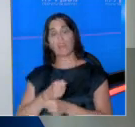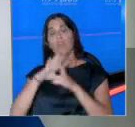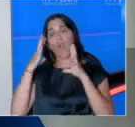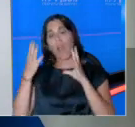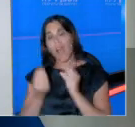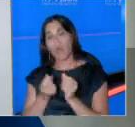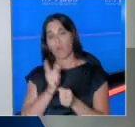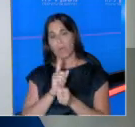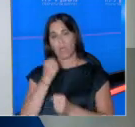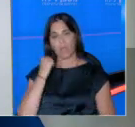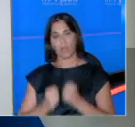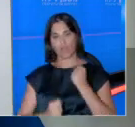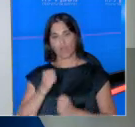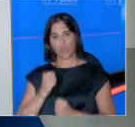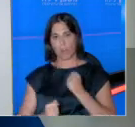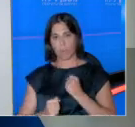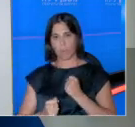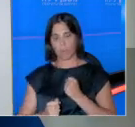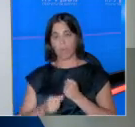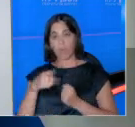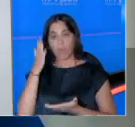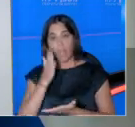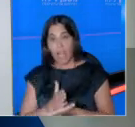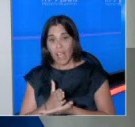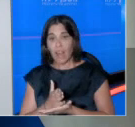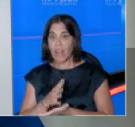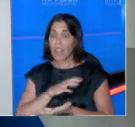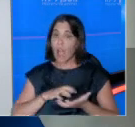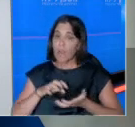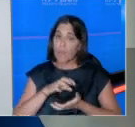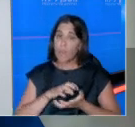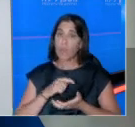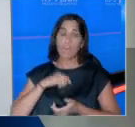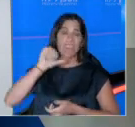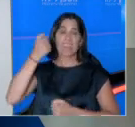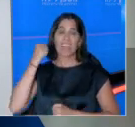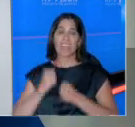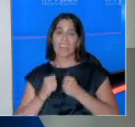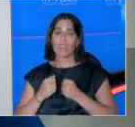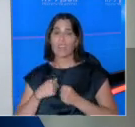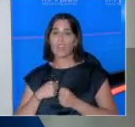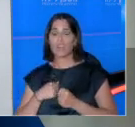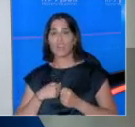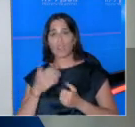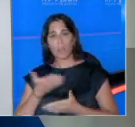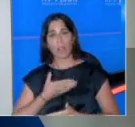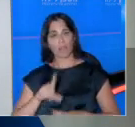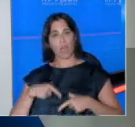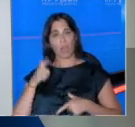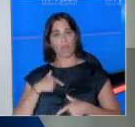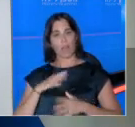הכל ברגע קשה. זאת ההחלטה המורכבת ביותר שקיבלתי בחיי, אבל אני שלם